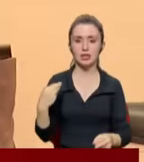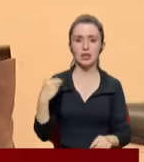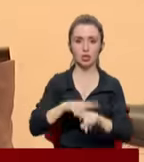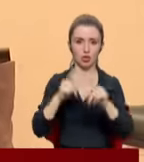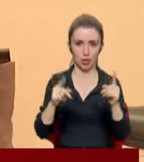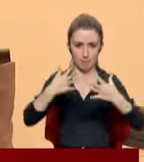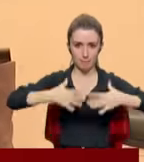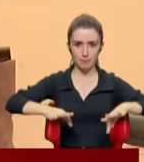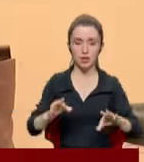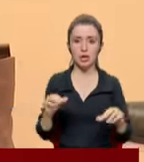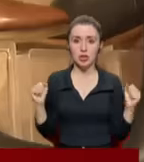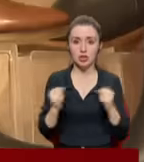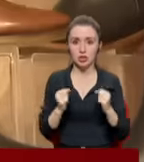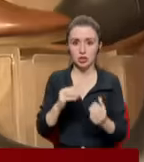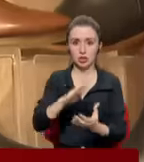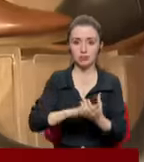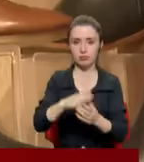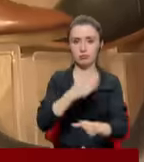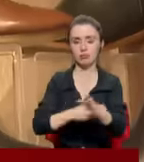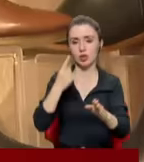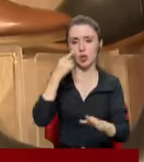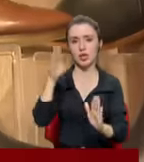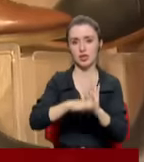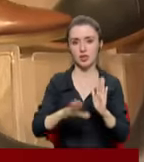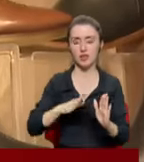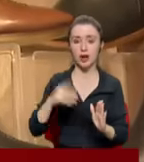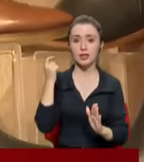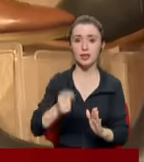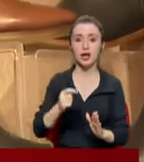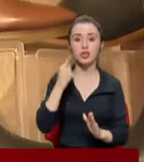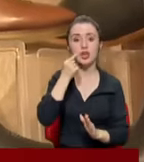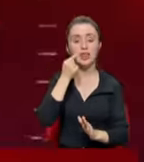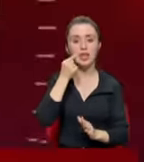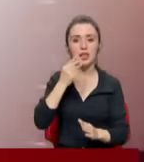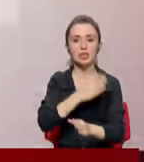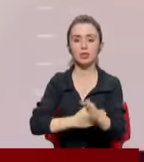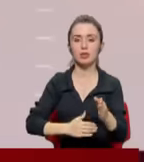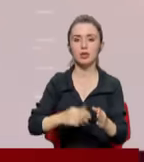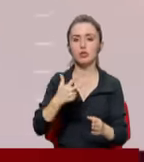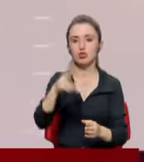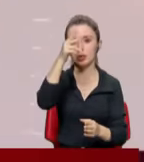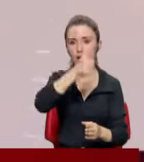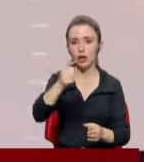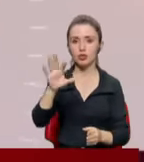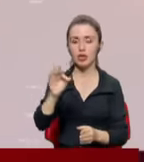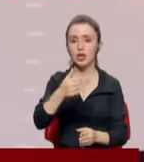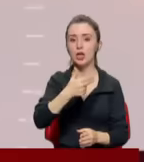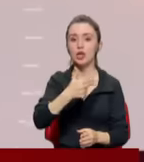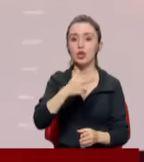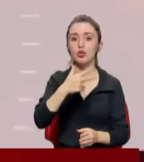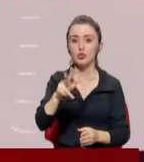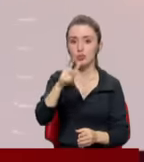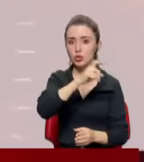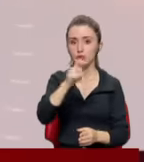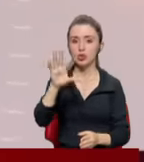hazırlanırken kışlık çizme ve botlarda indirime gitti Gerçekleri çizmeler 3650 ile 3950